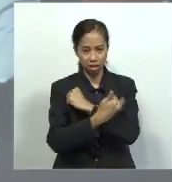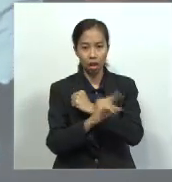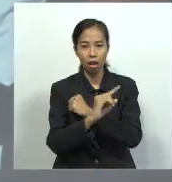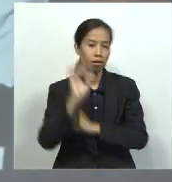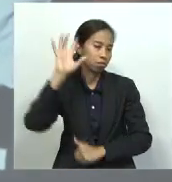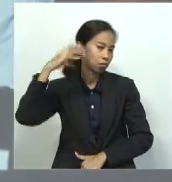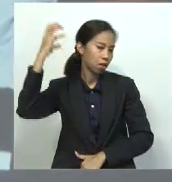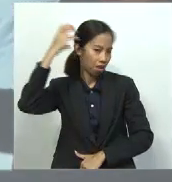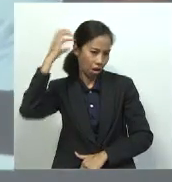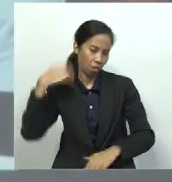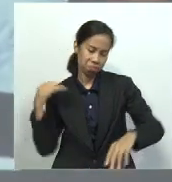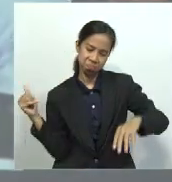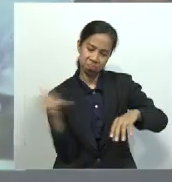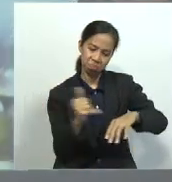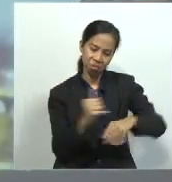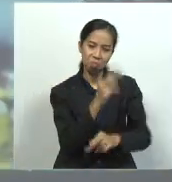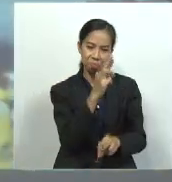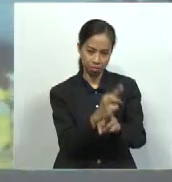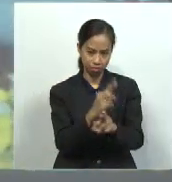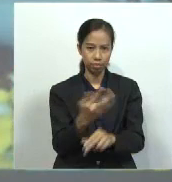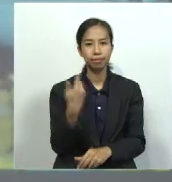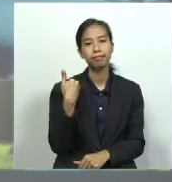าวเนี่ยเข้ามารักษาพยาบาลด้วยครับ